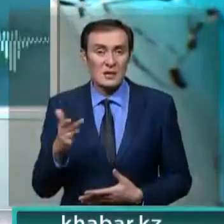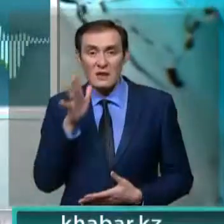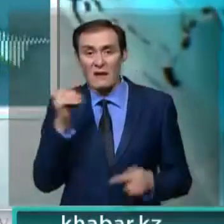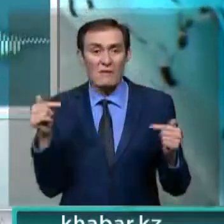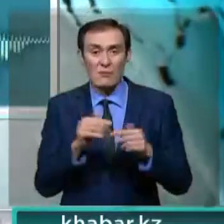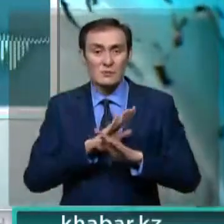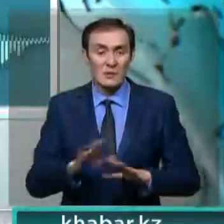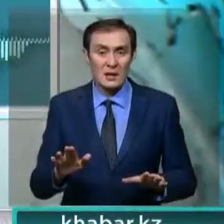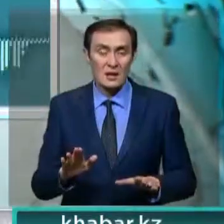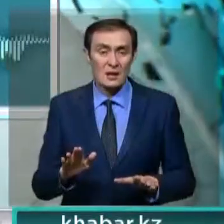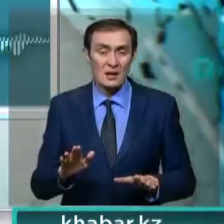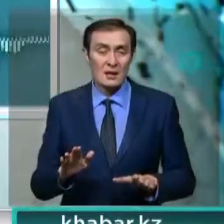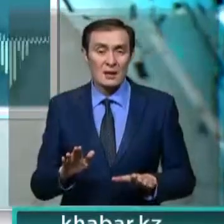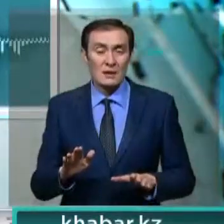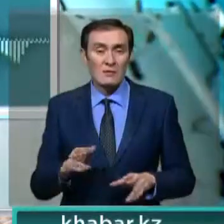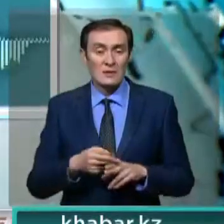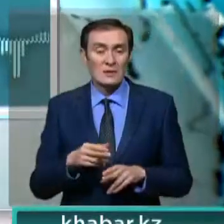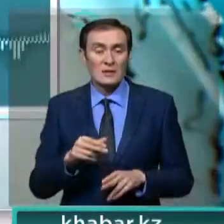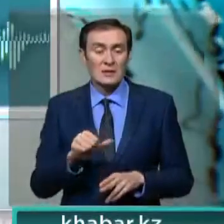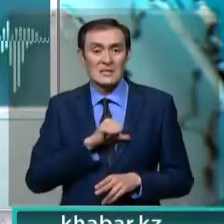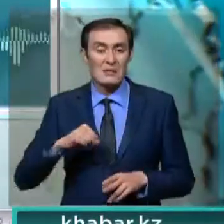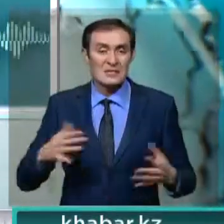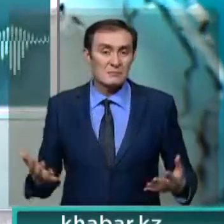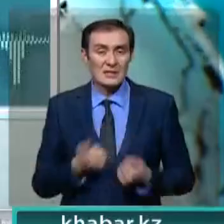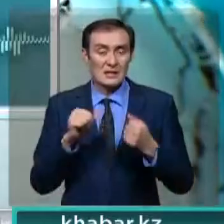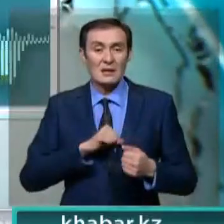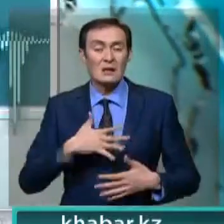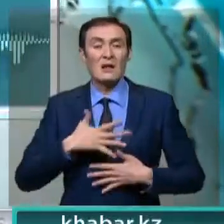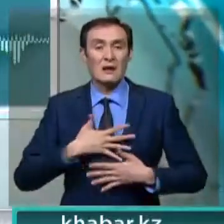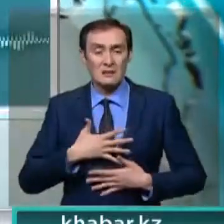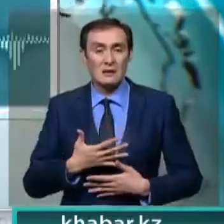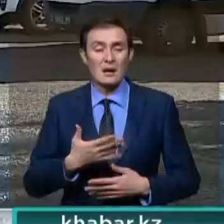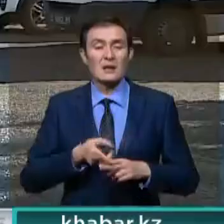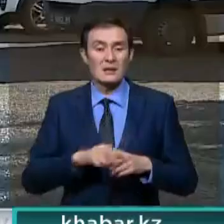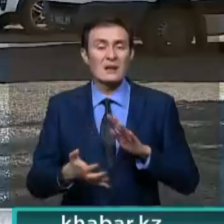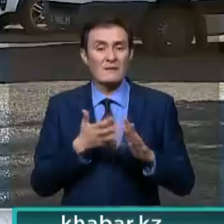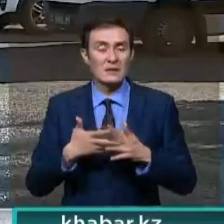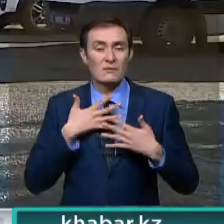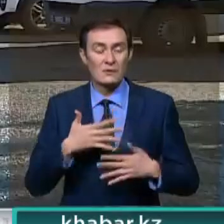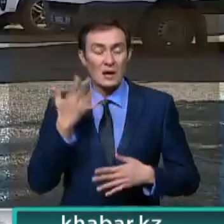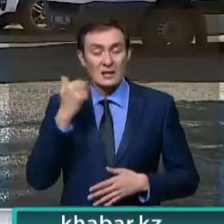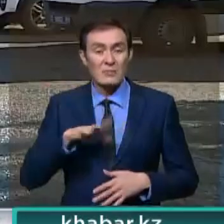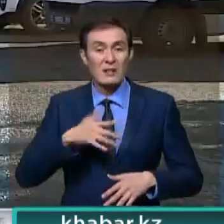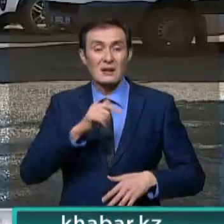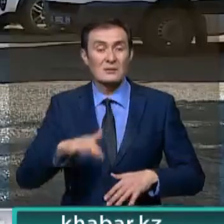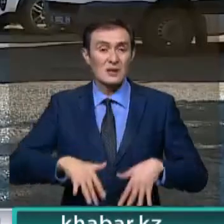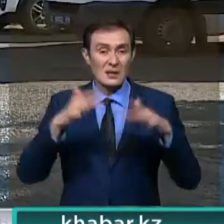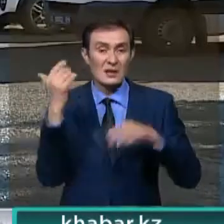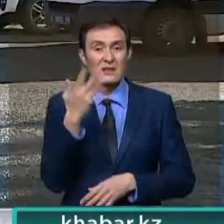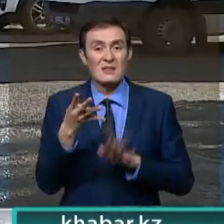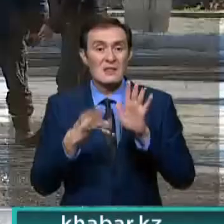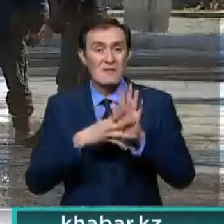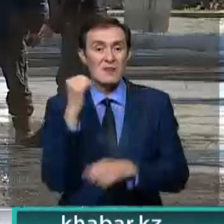своевременно включились в самоспасатель и задохнулись от нехватки кислорода. Когда произошел выброс метана, 9